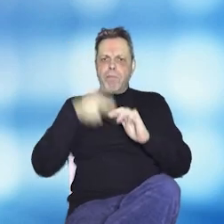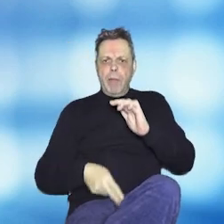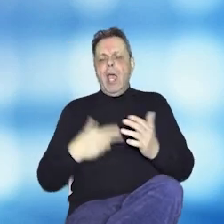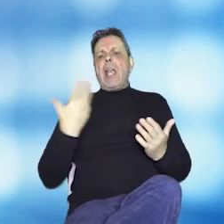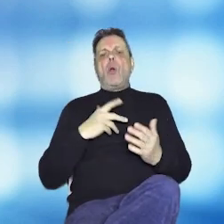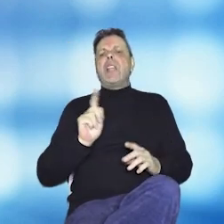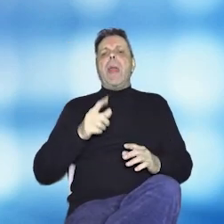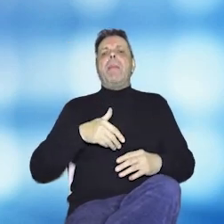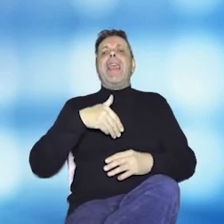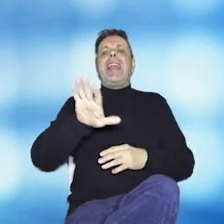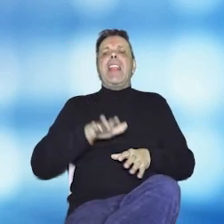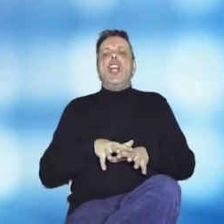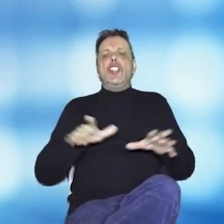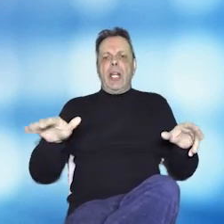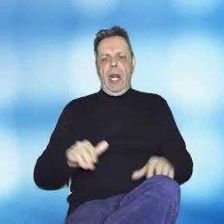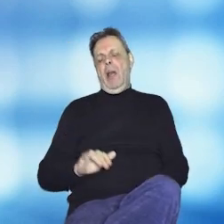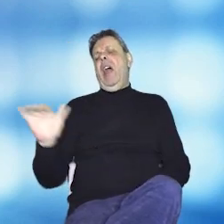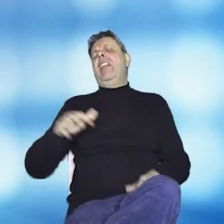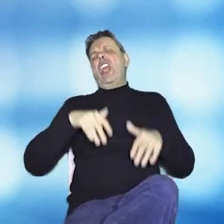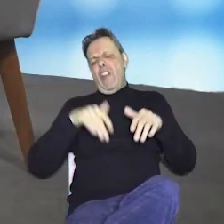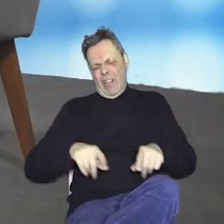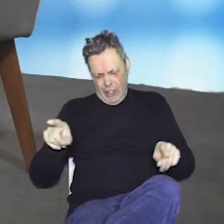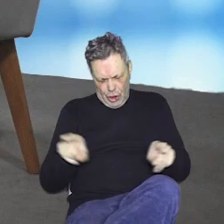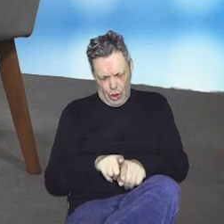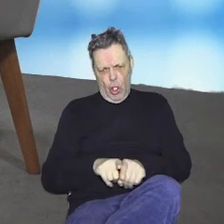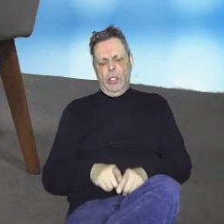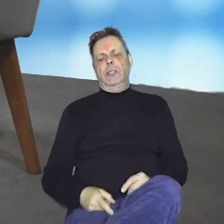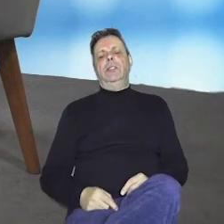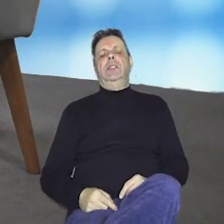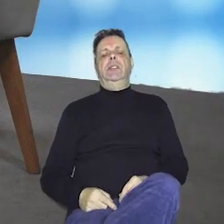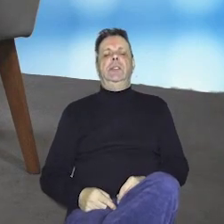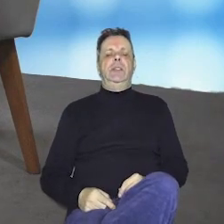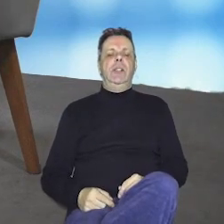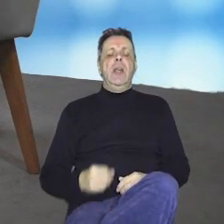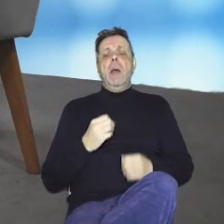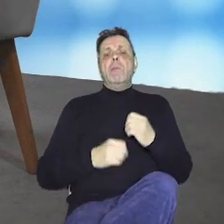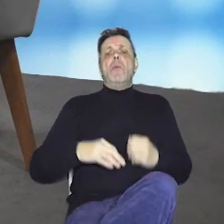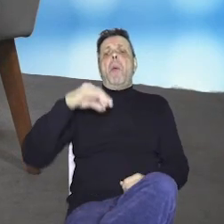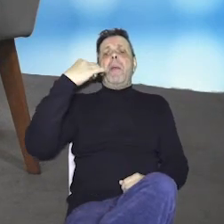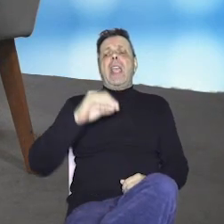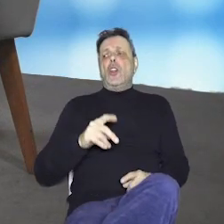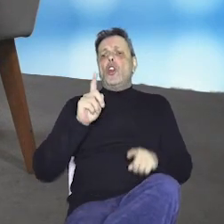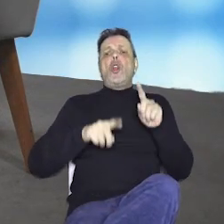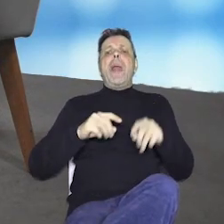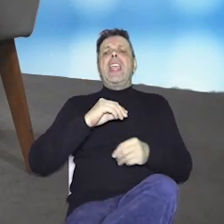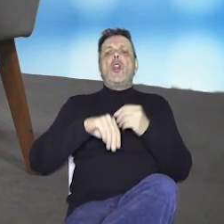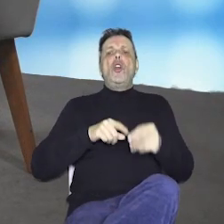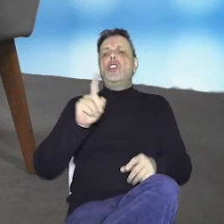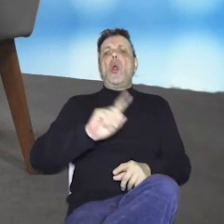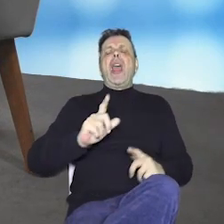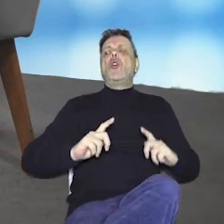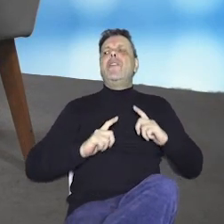da se dalje ne širi. I u vrtiću isto. I u vrtiću, je, i u vrtiću. Problem je jedino što nekad neki roditelji to